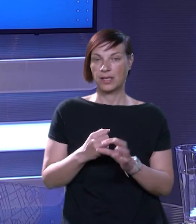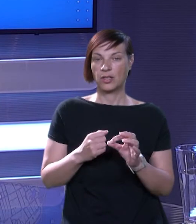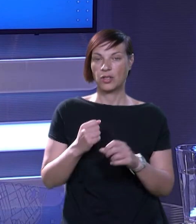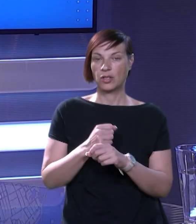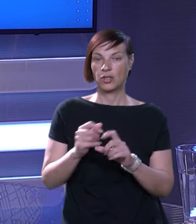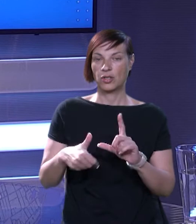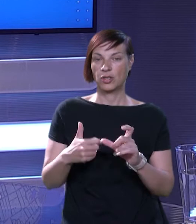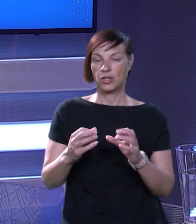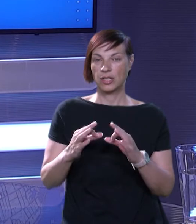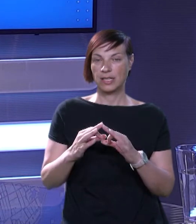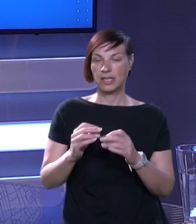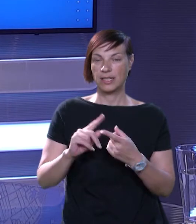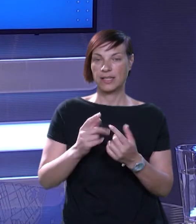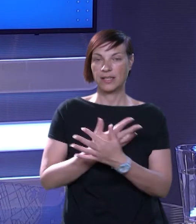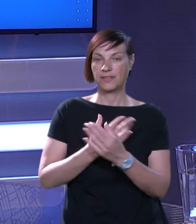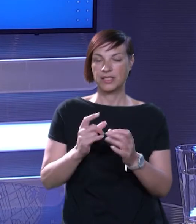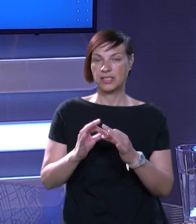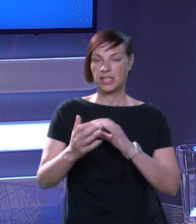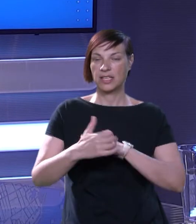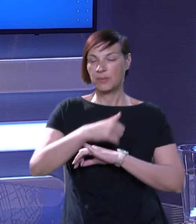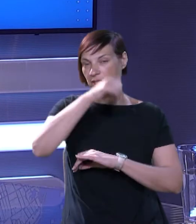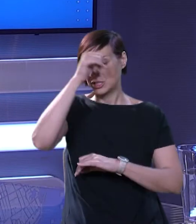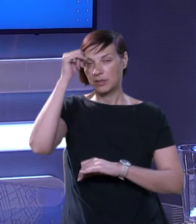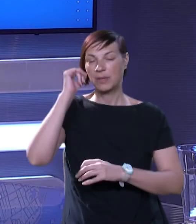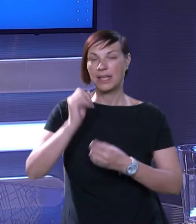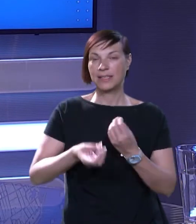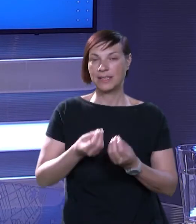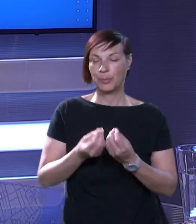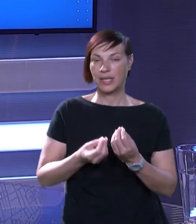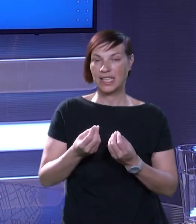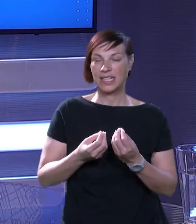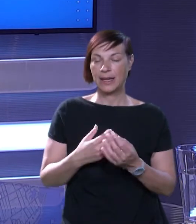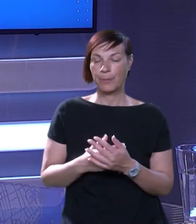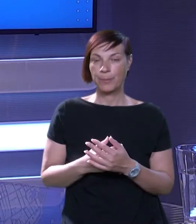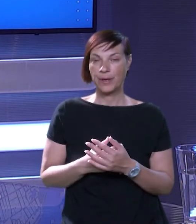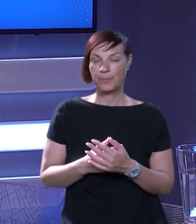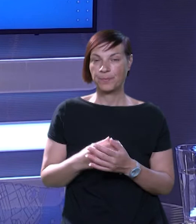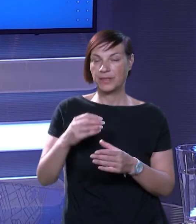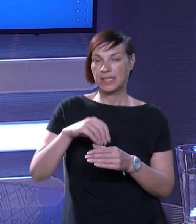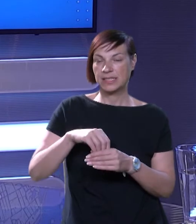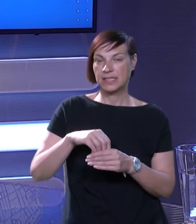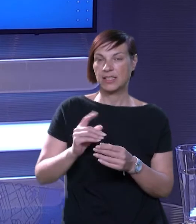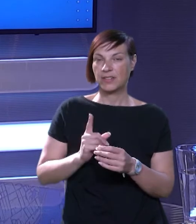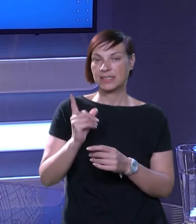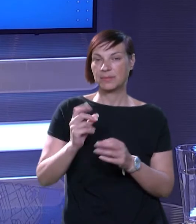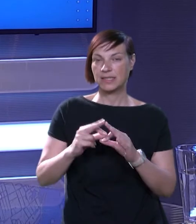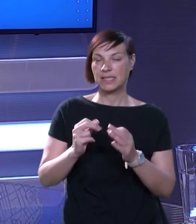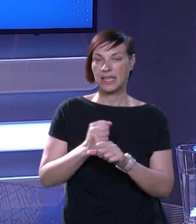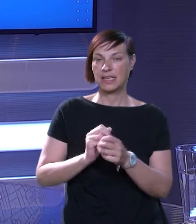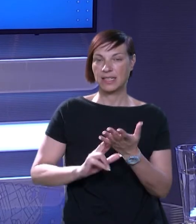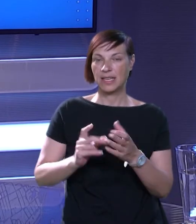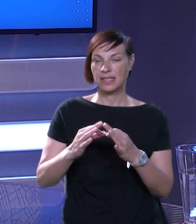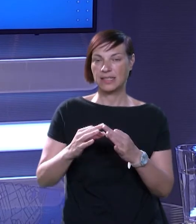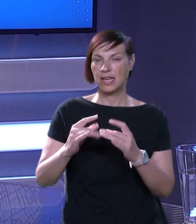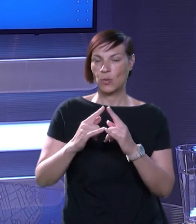Gogolja, revizora na Dubrovačkim ljetnim igrama, stvarno, stanovala sam gore iznad Argentine